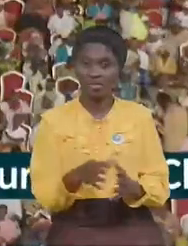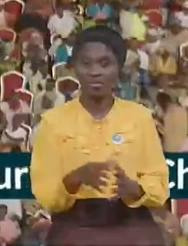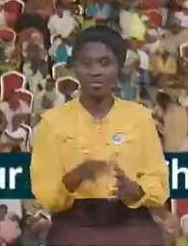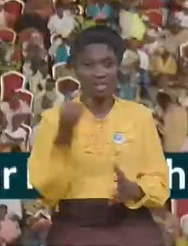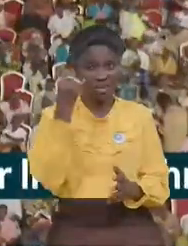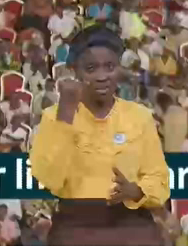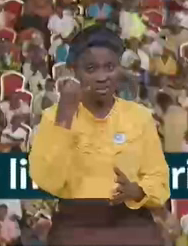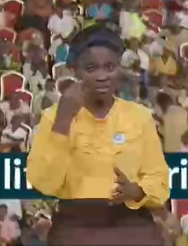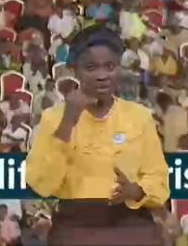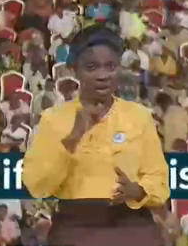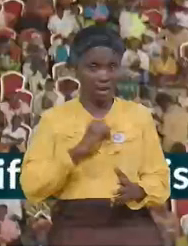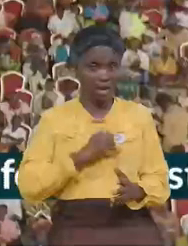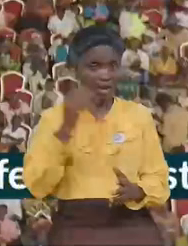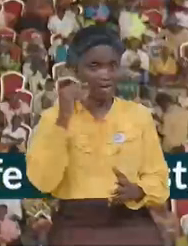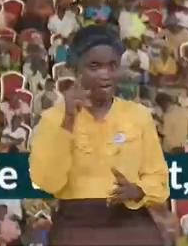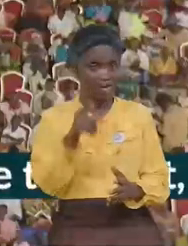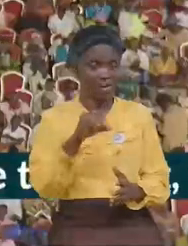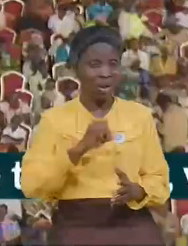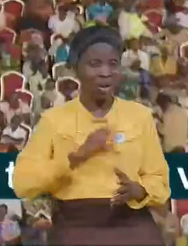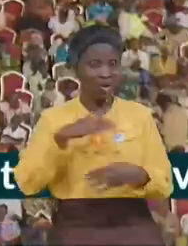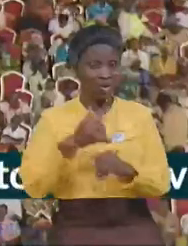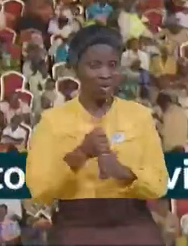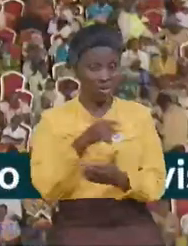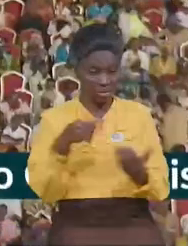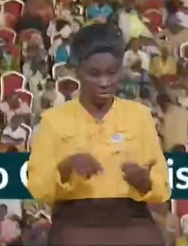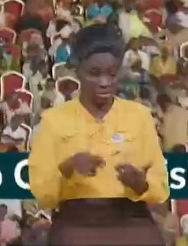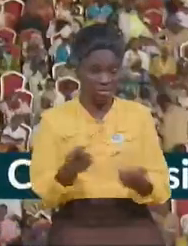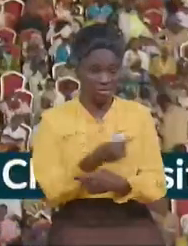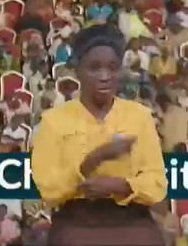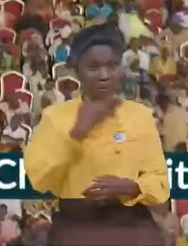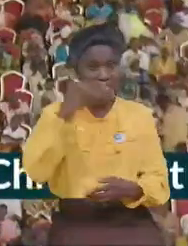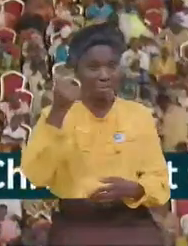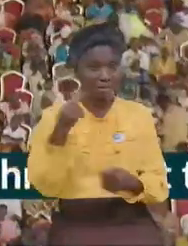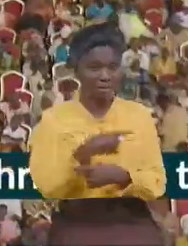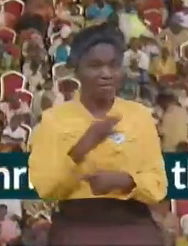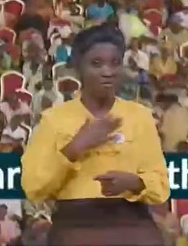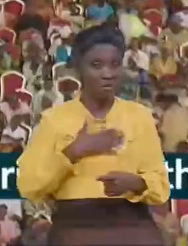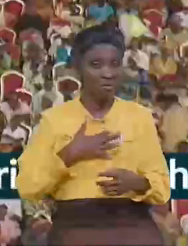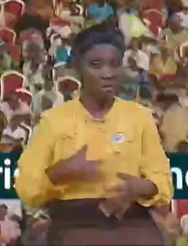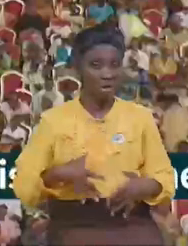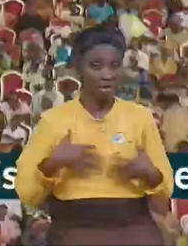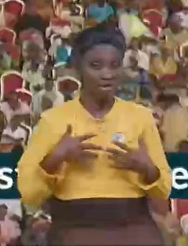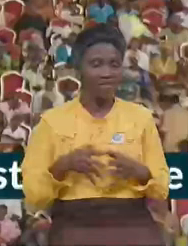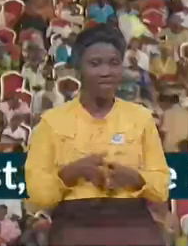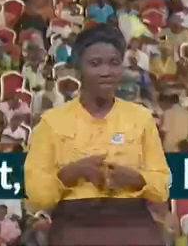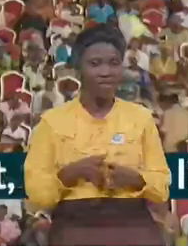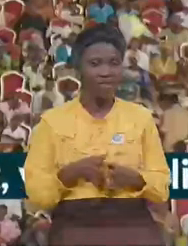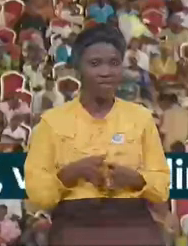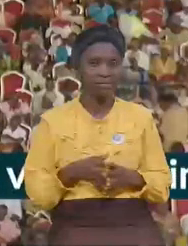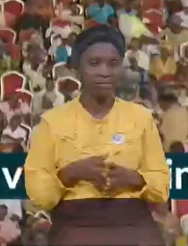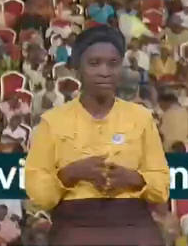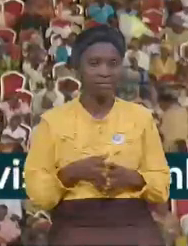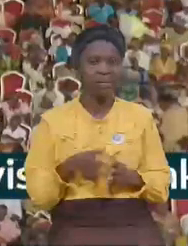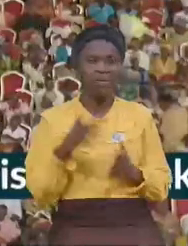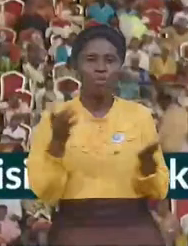si je suis à votre place, je ferai de ce jour le meilleur jour de ma vie. Quelle